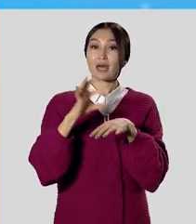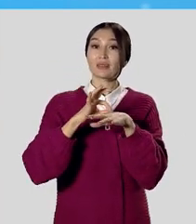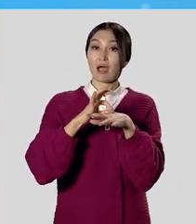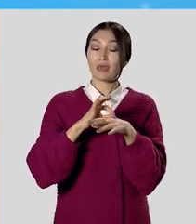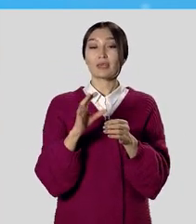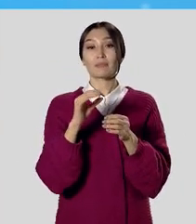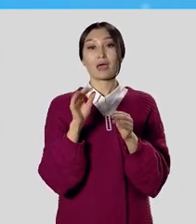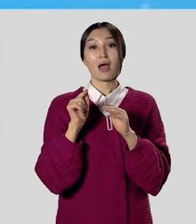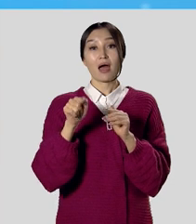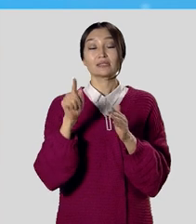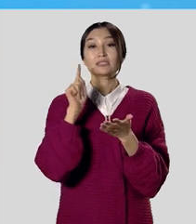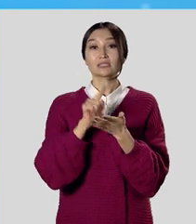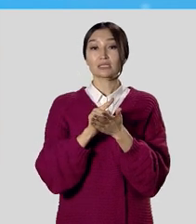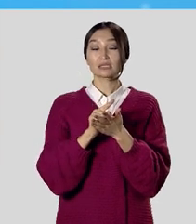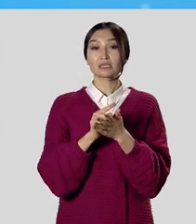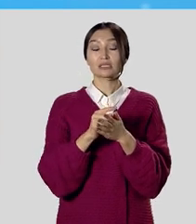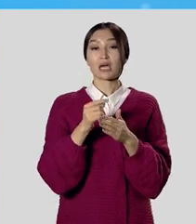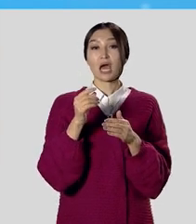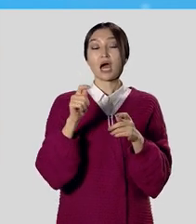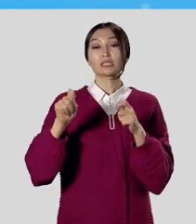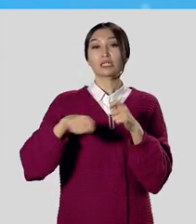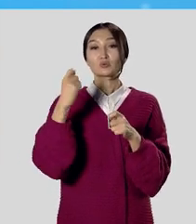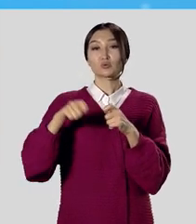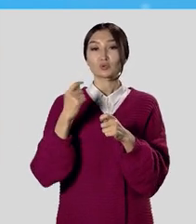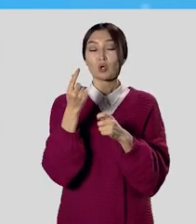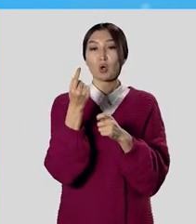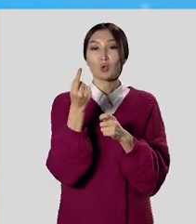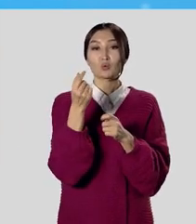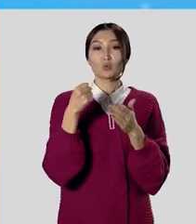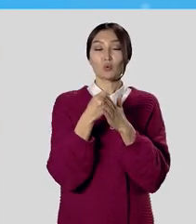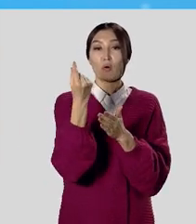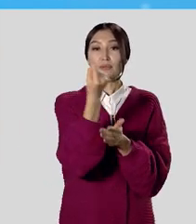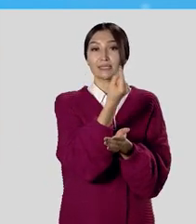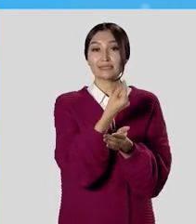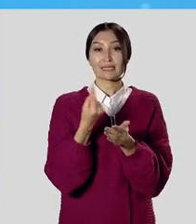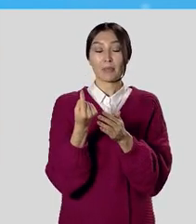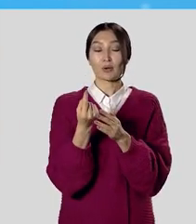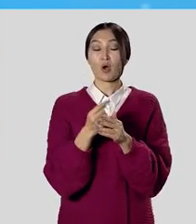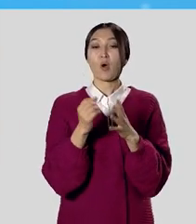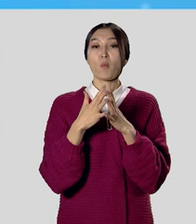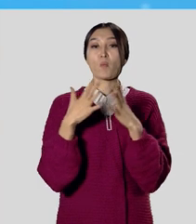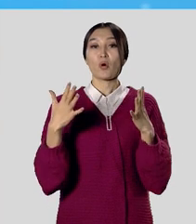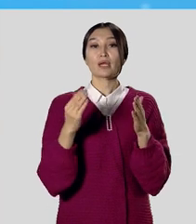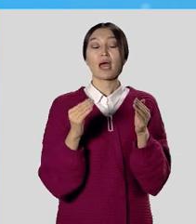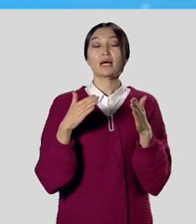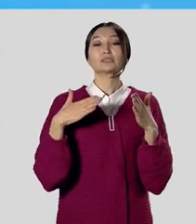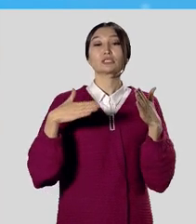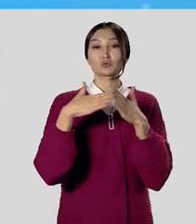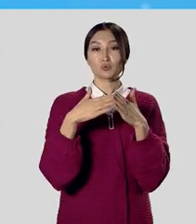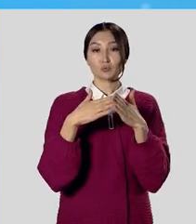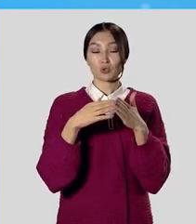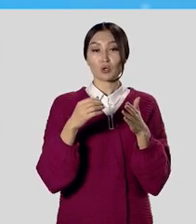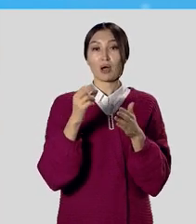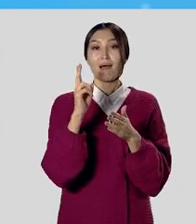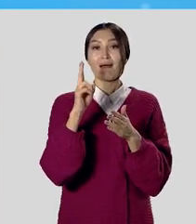Прежде всего, они должны быть разрушены до низкомолекулярных веществ, более доступных для